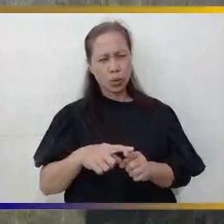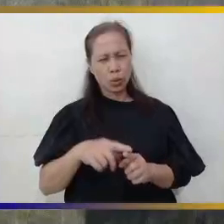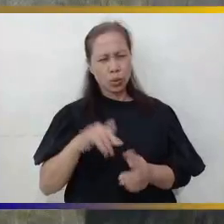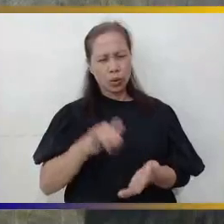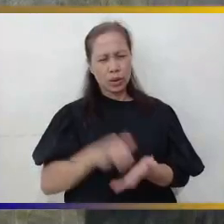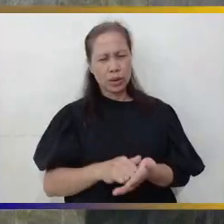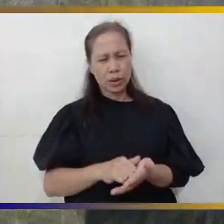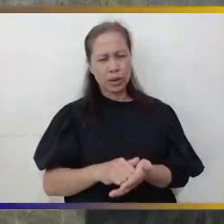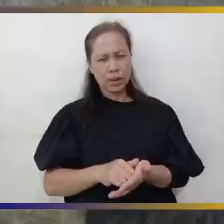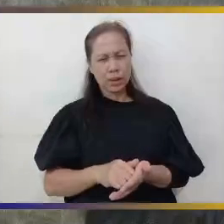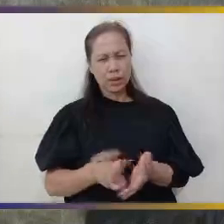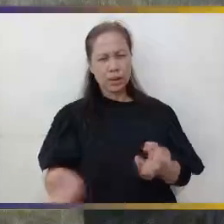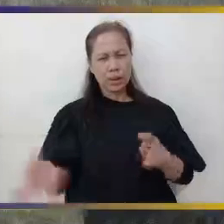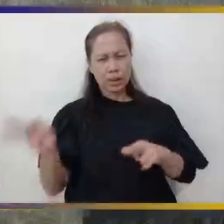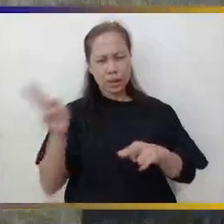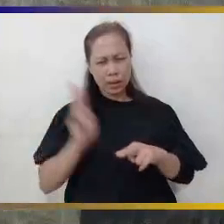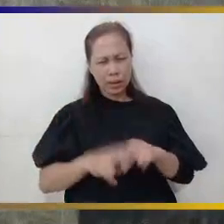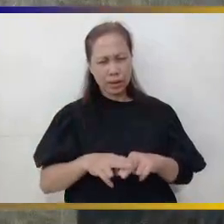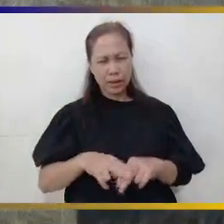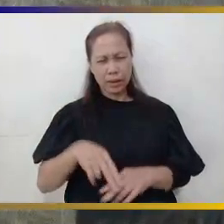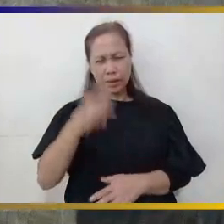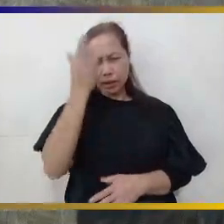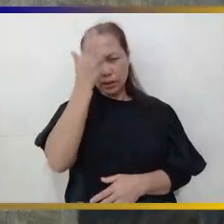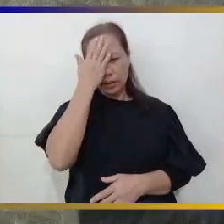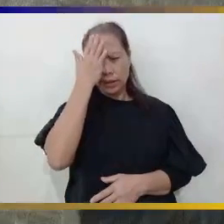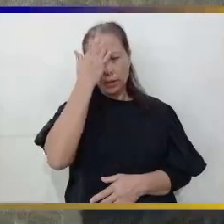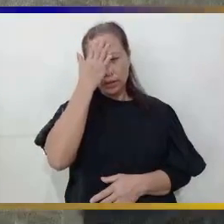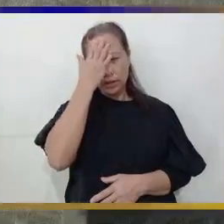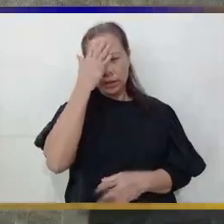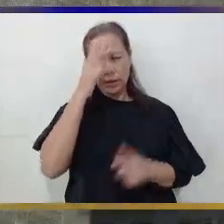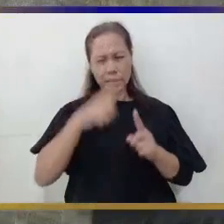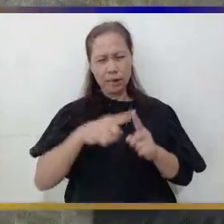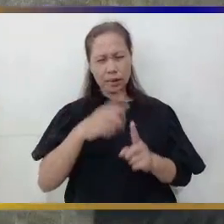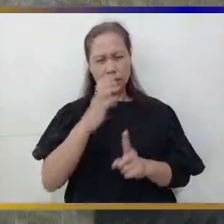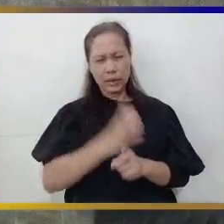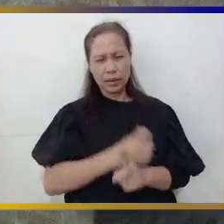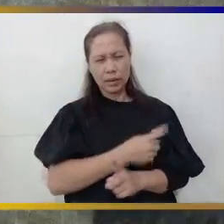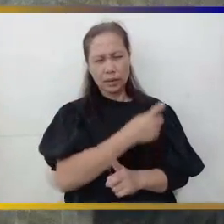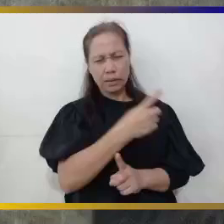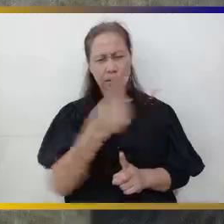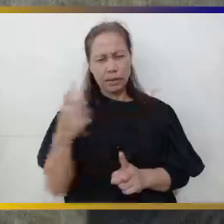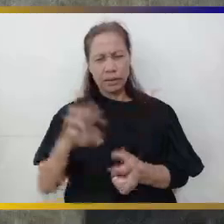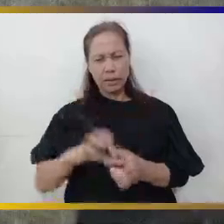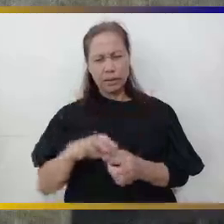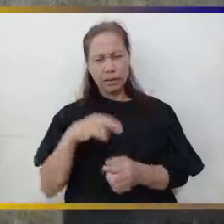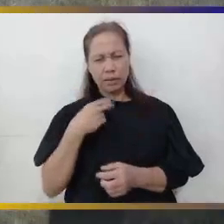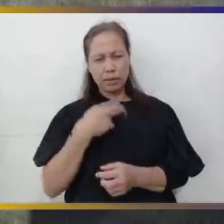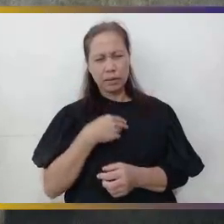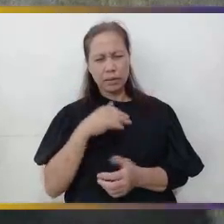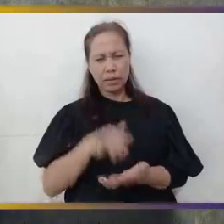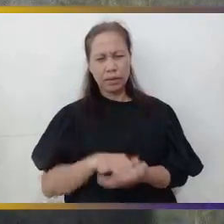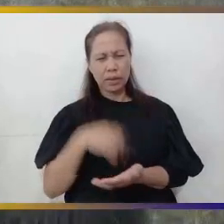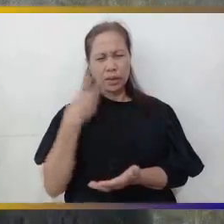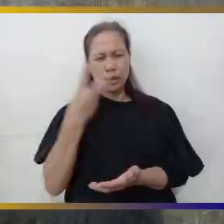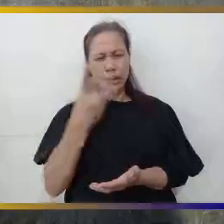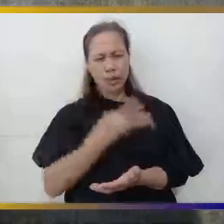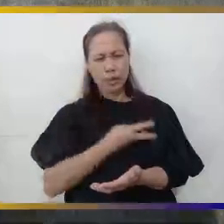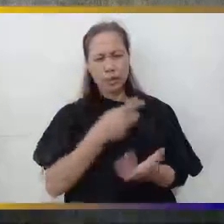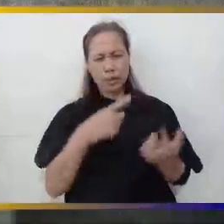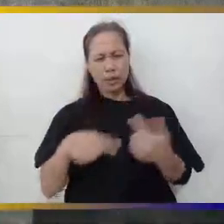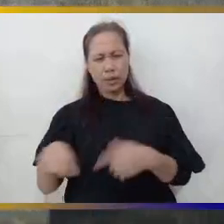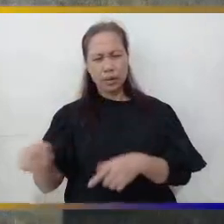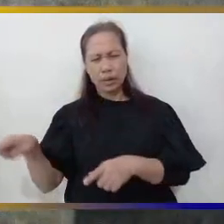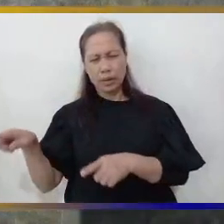ng karagdagang knowledge about amin TH Kami po ay mapupunta sa